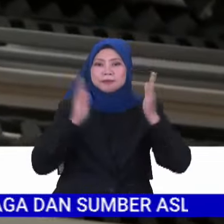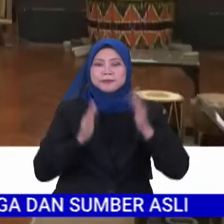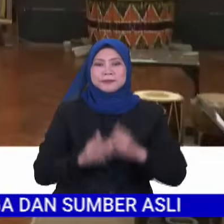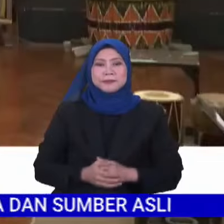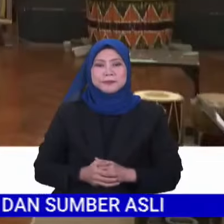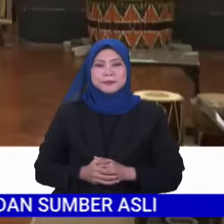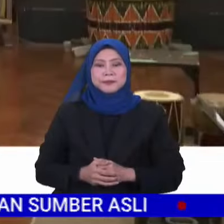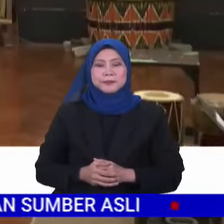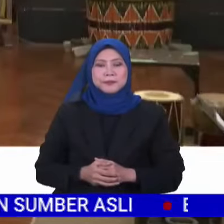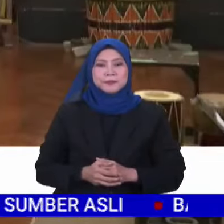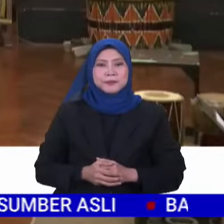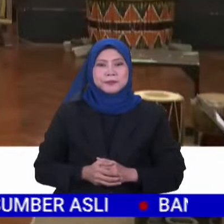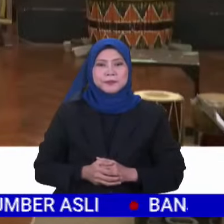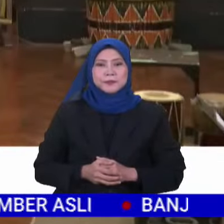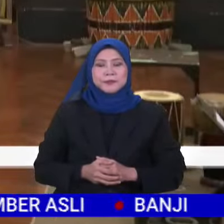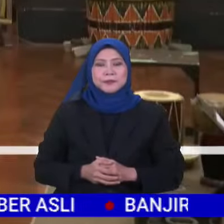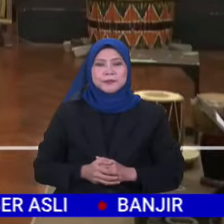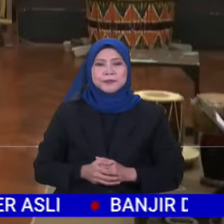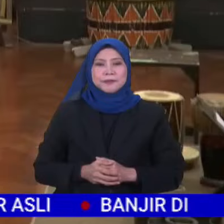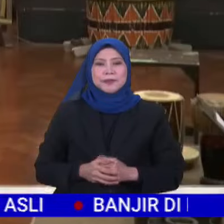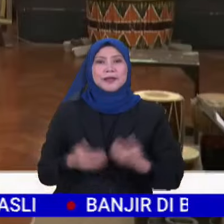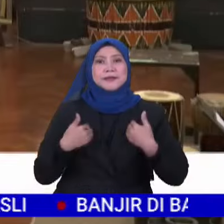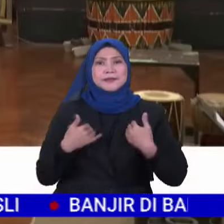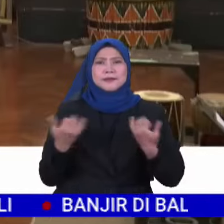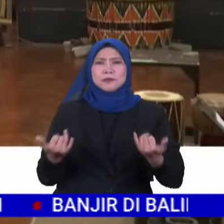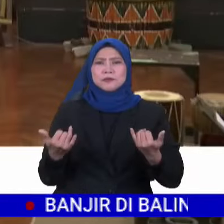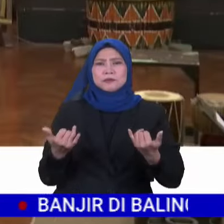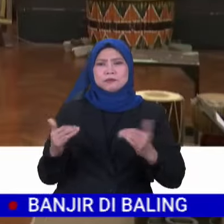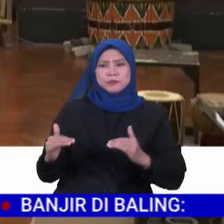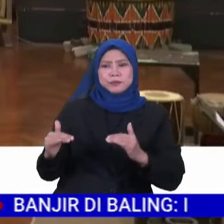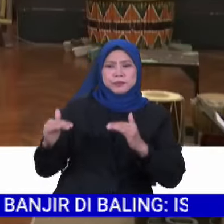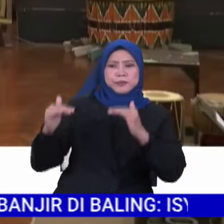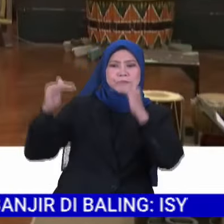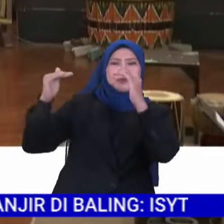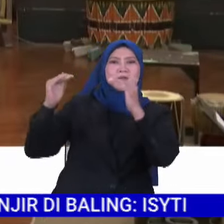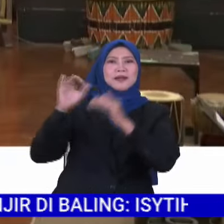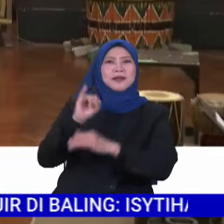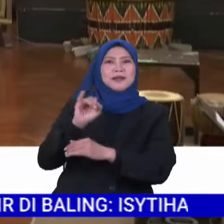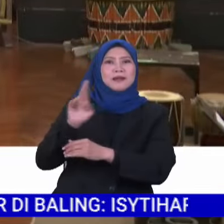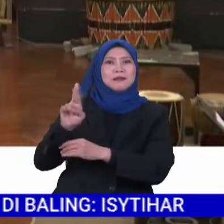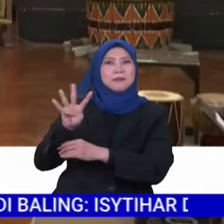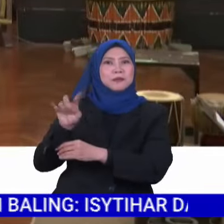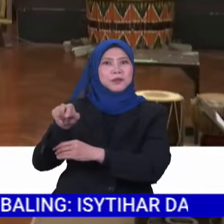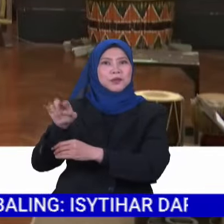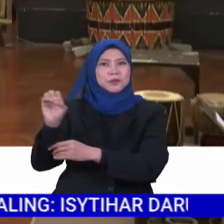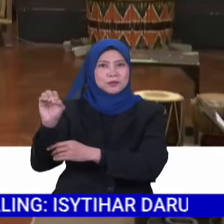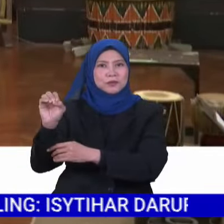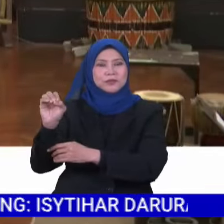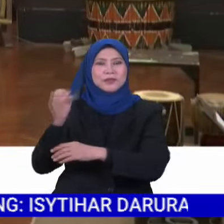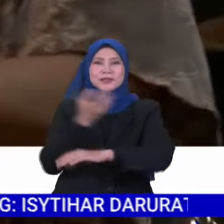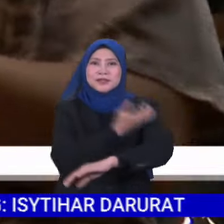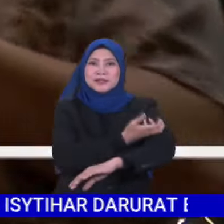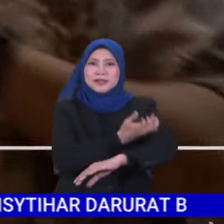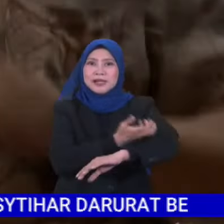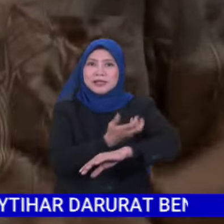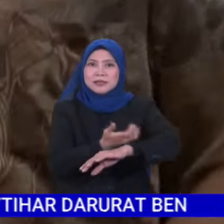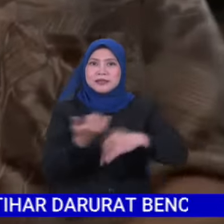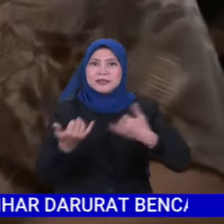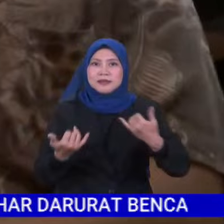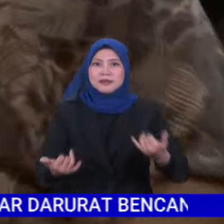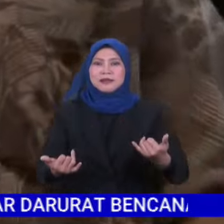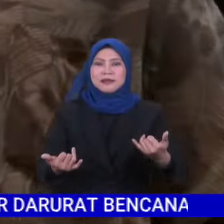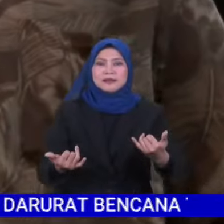dalam era industri 40 kosong ini ini Lesti muda sekarang lebih